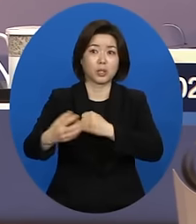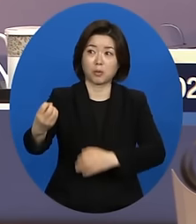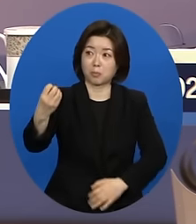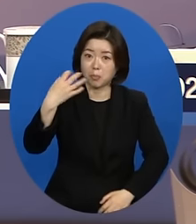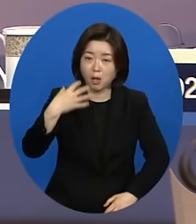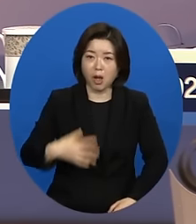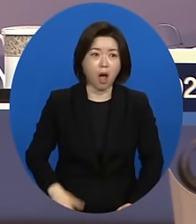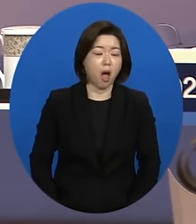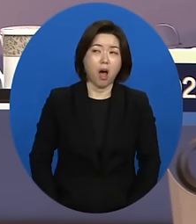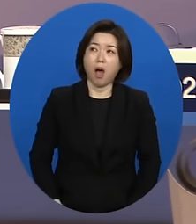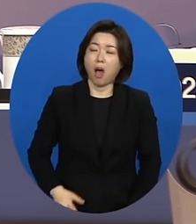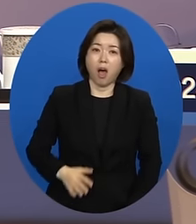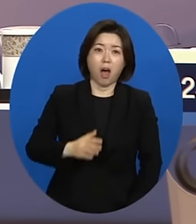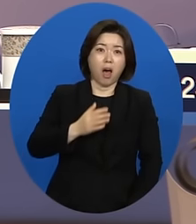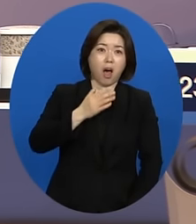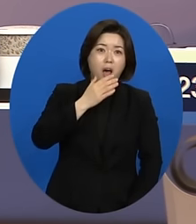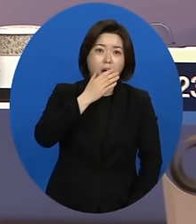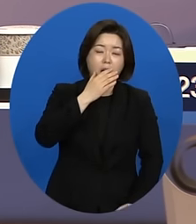이 말.